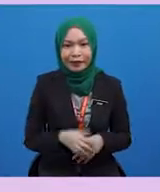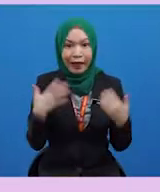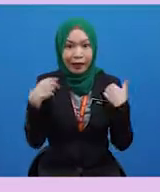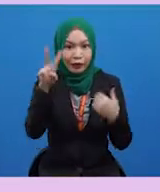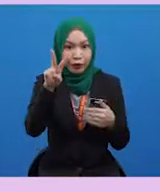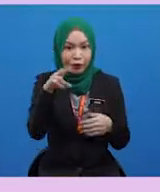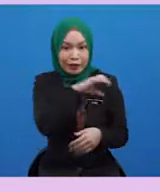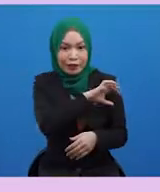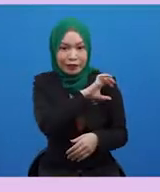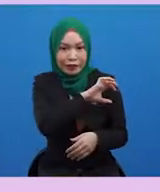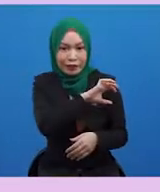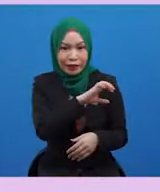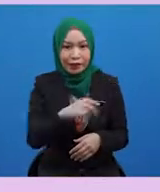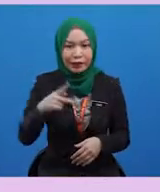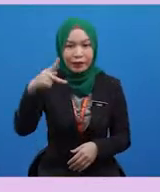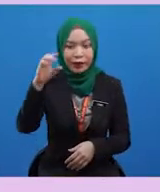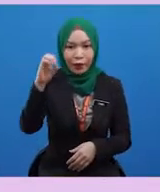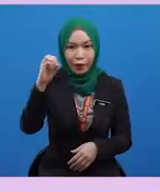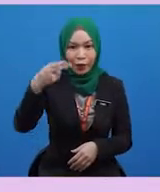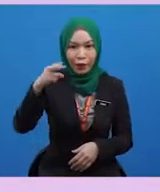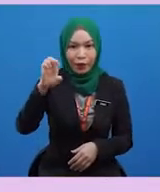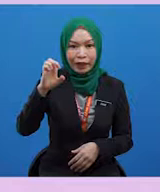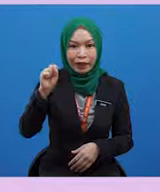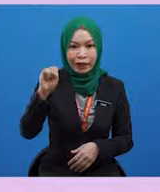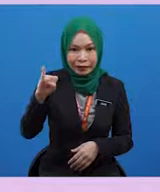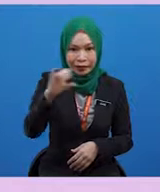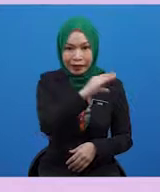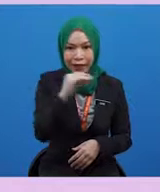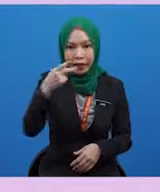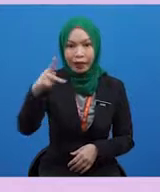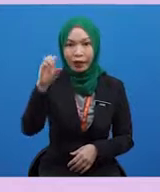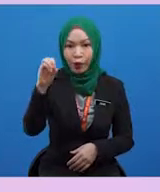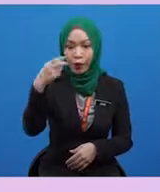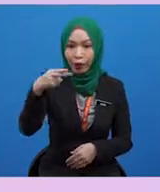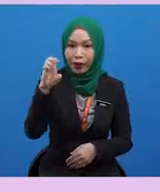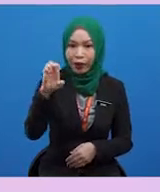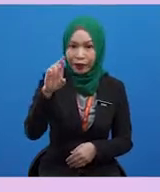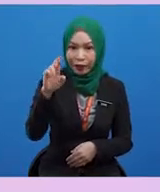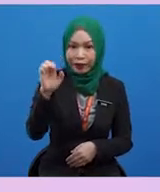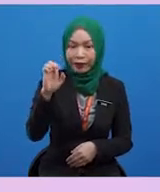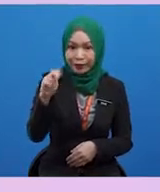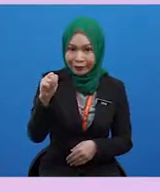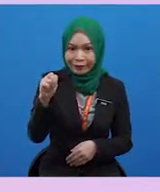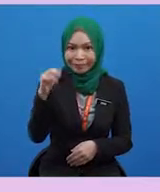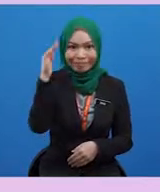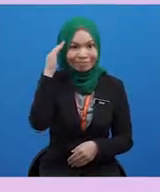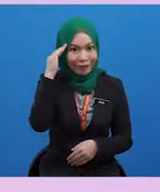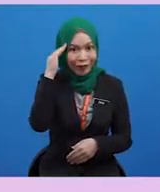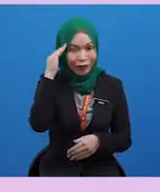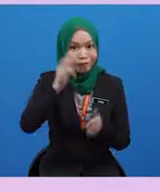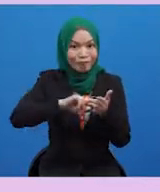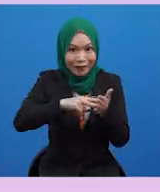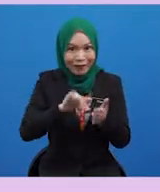utama iaitu kohesi dan koheren. Adakah pelajar tahu apakah kohesi dan koheren ini? Mari cikgu